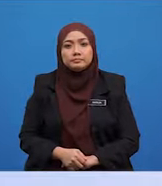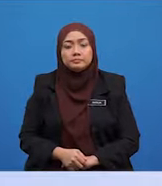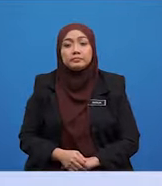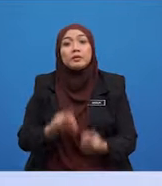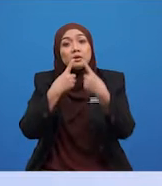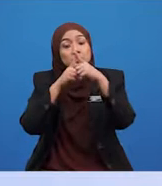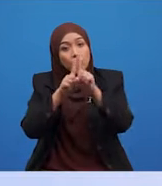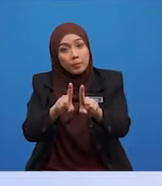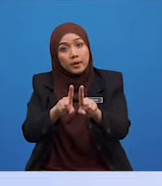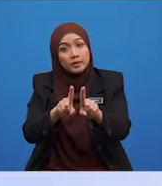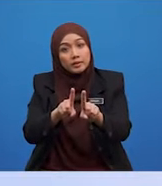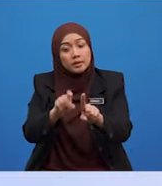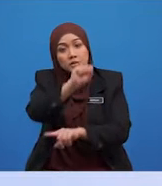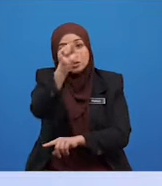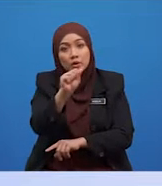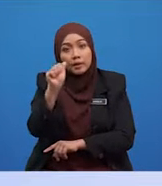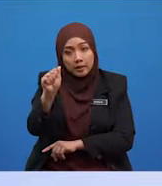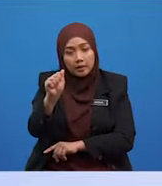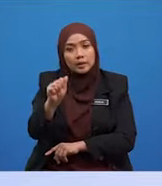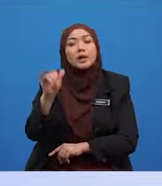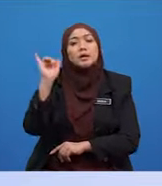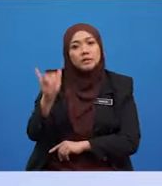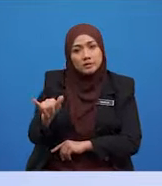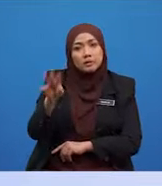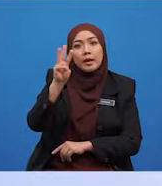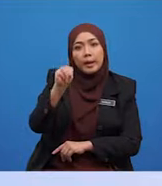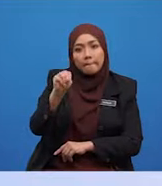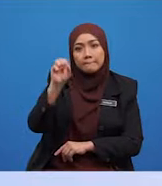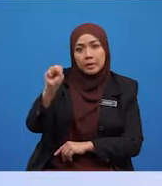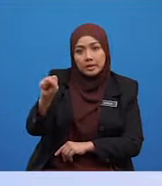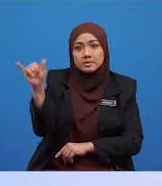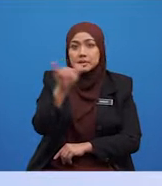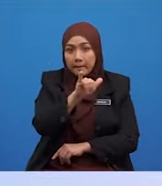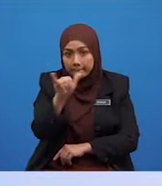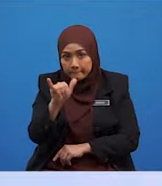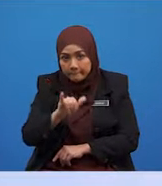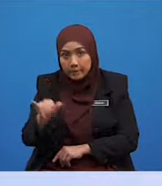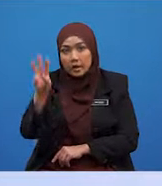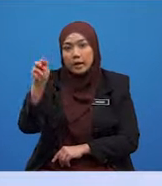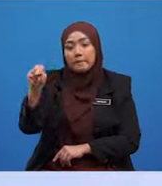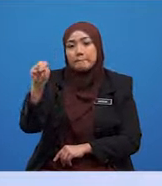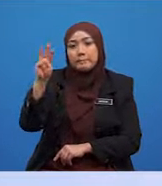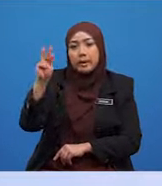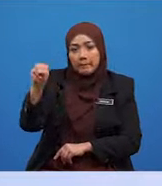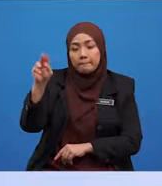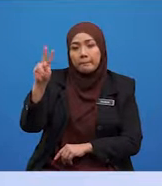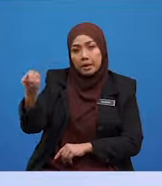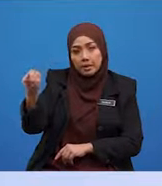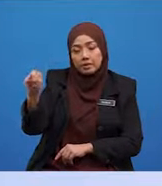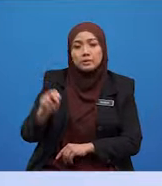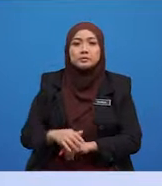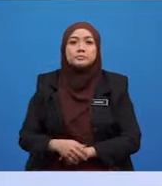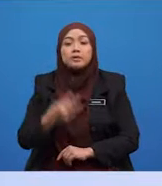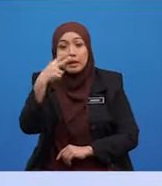Murid-murid, jawapannya ialah ya, MS sama dengan SN.